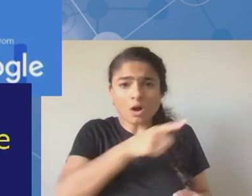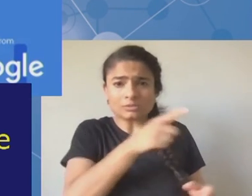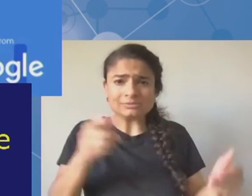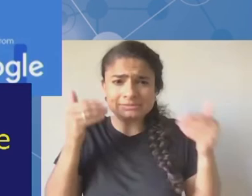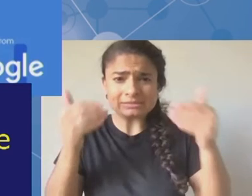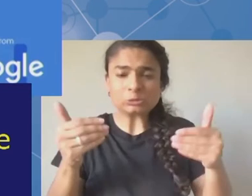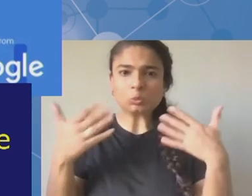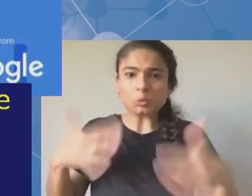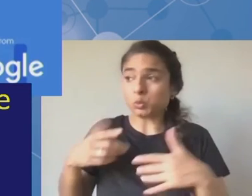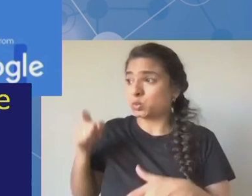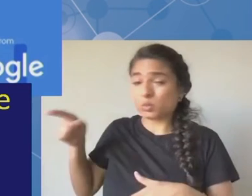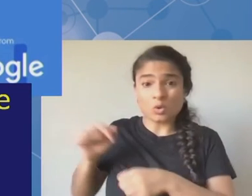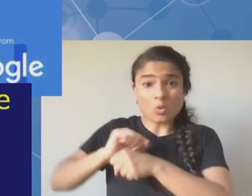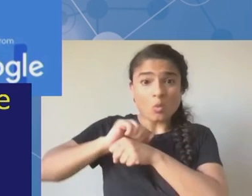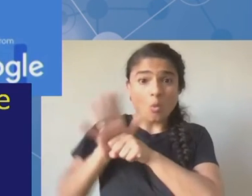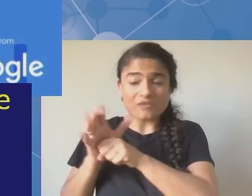коренного населения